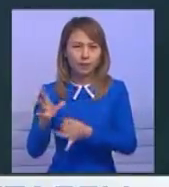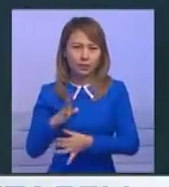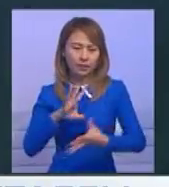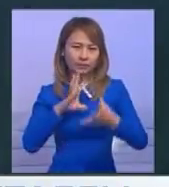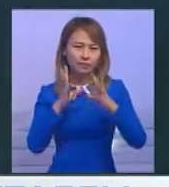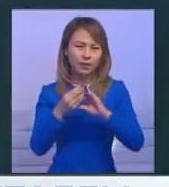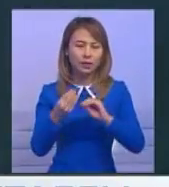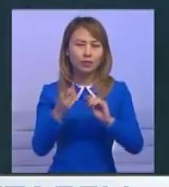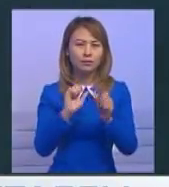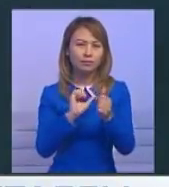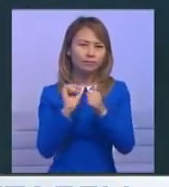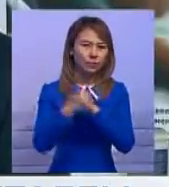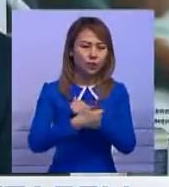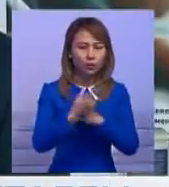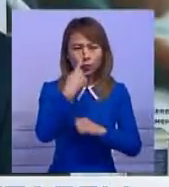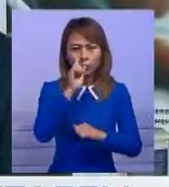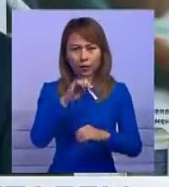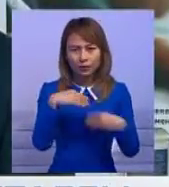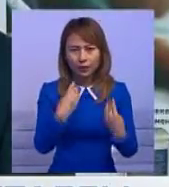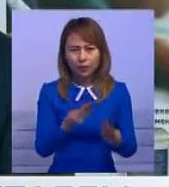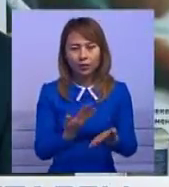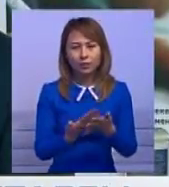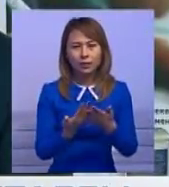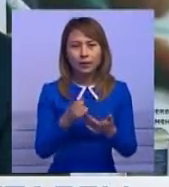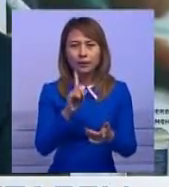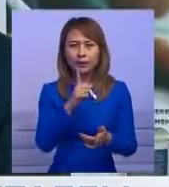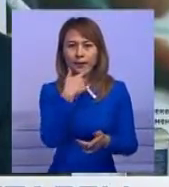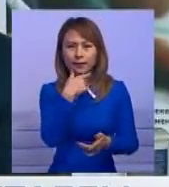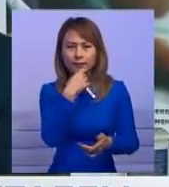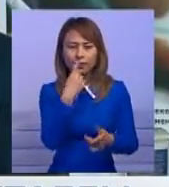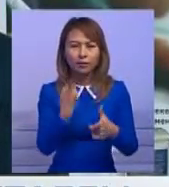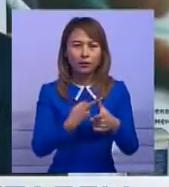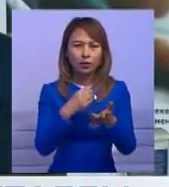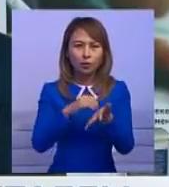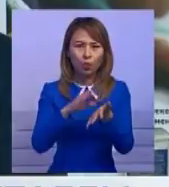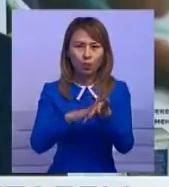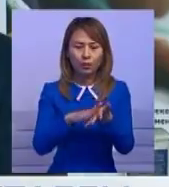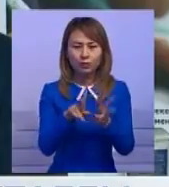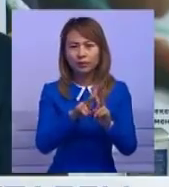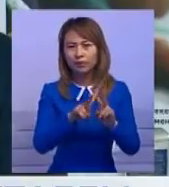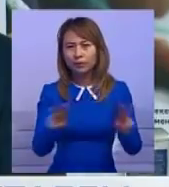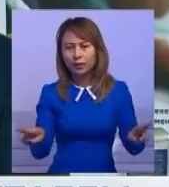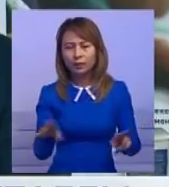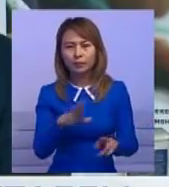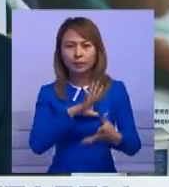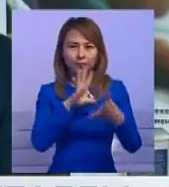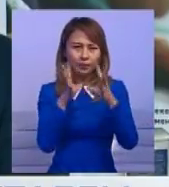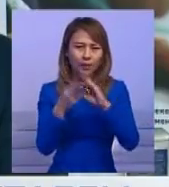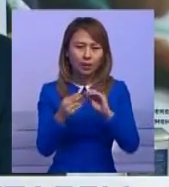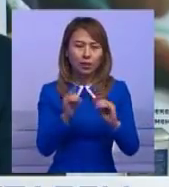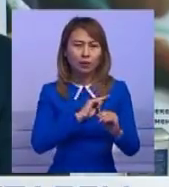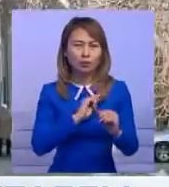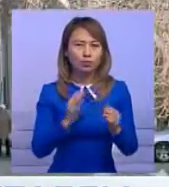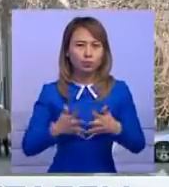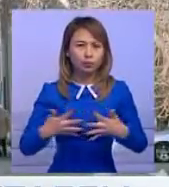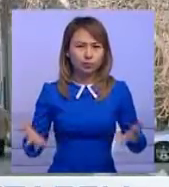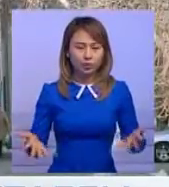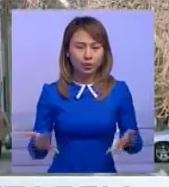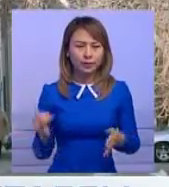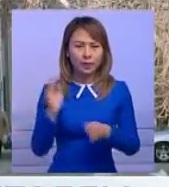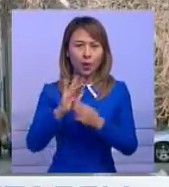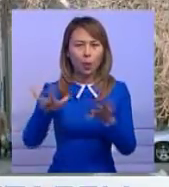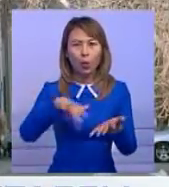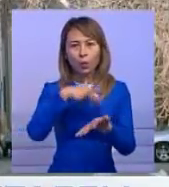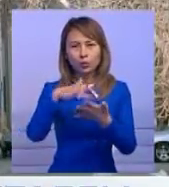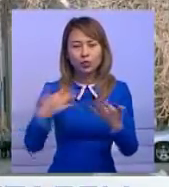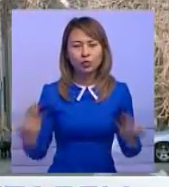Кезексіз нөмір беру болмаса, жақсы әдемі инициалдар бір нөмірлерді алдыру мақсатында осы жұмыстар кеңінен жүргізіліп жатыр. Қалалық